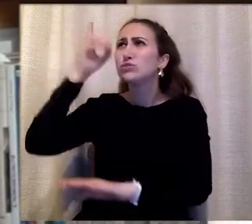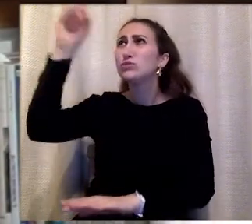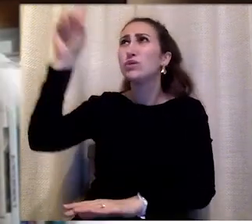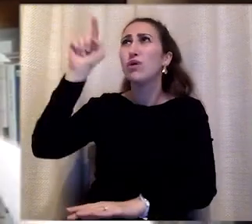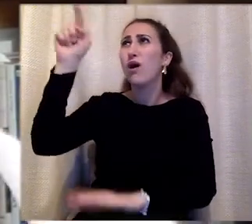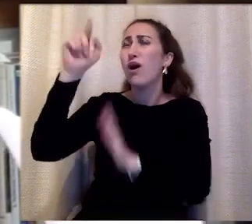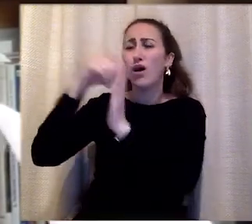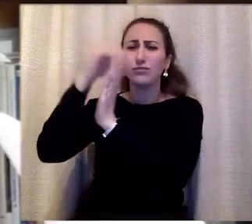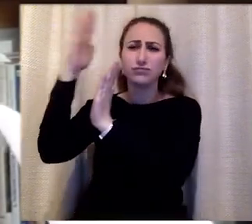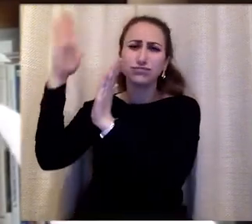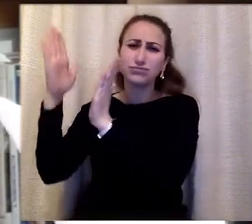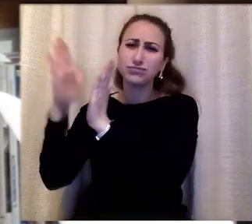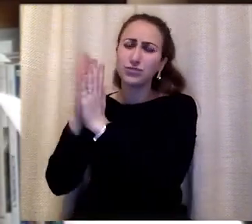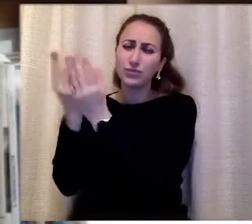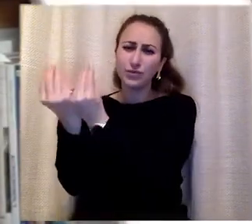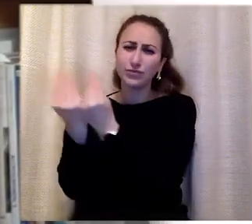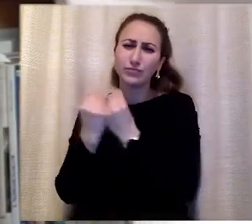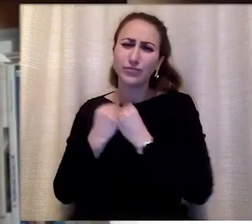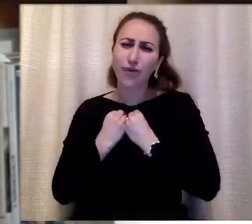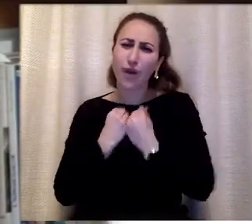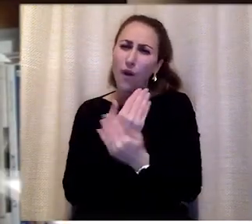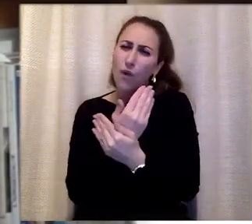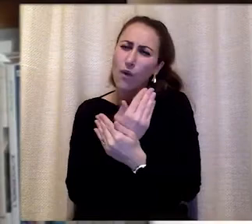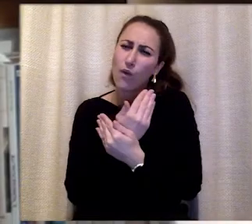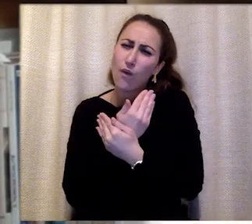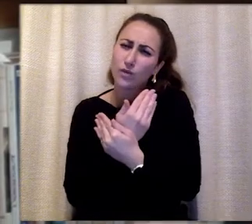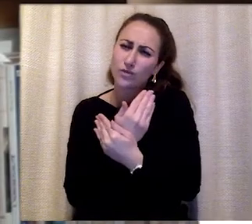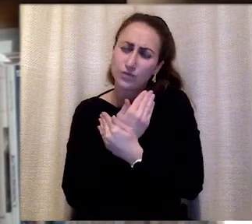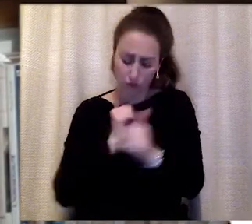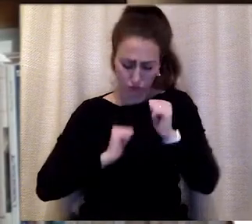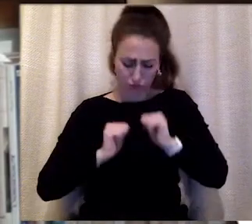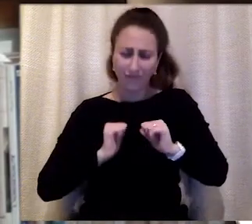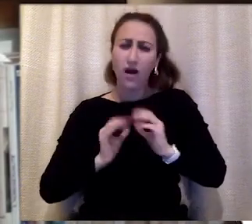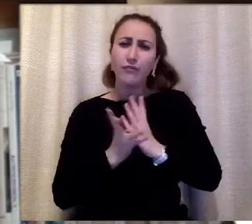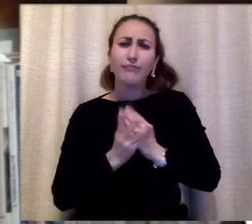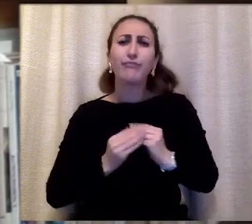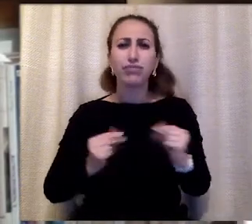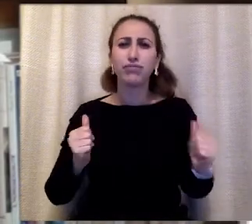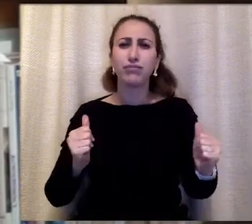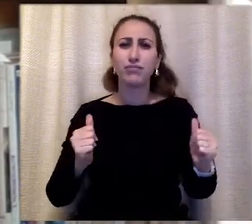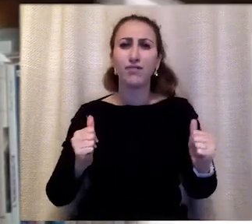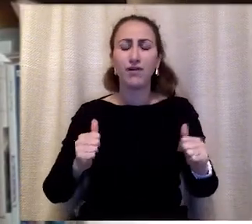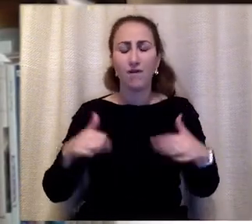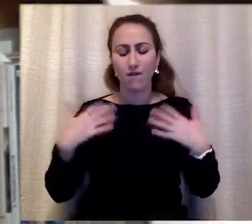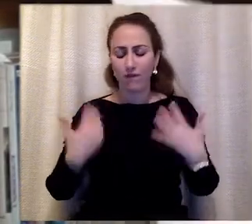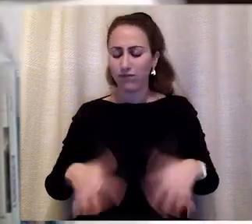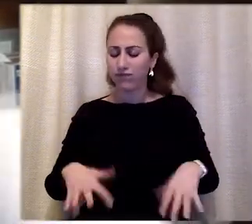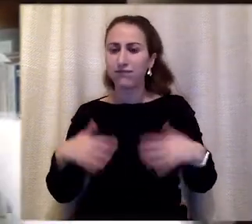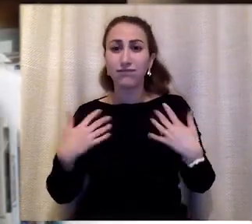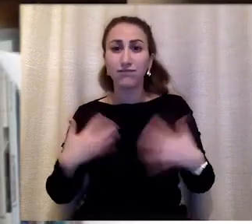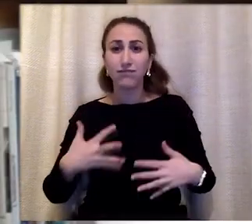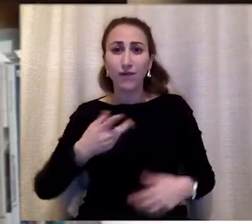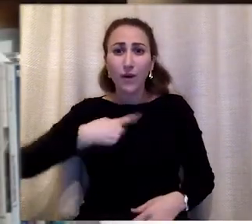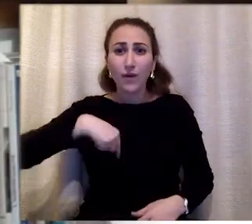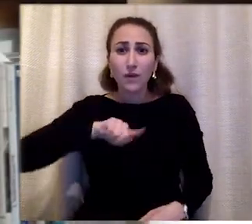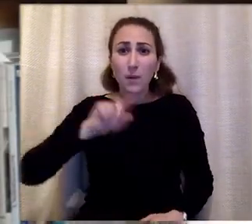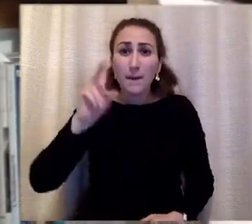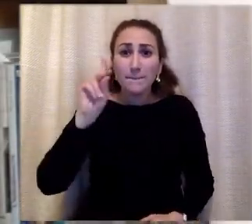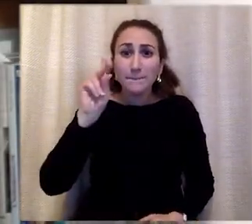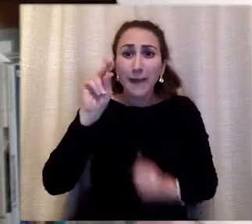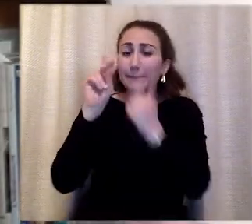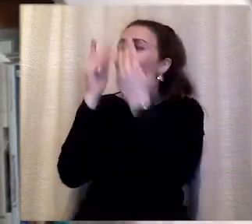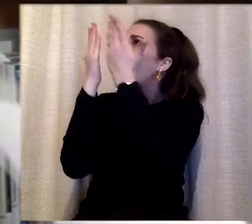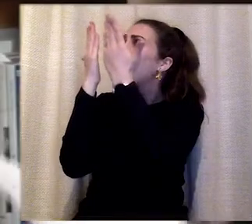C'est extraordinaire de savoir que notre Papa a tellement de tendresse,